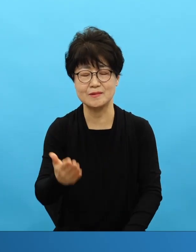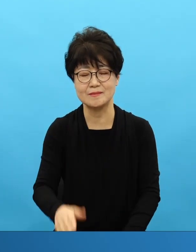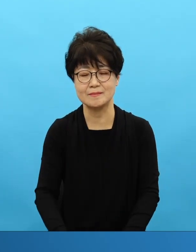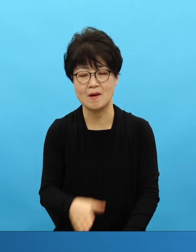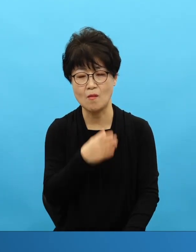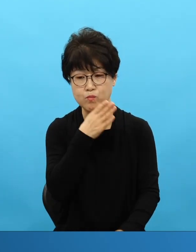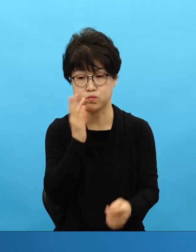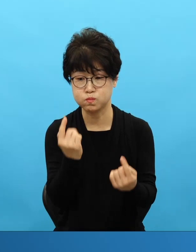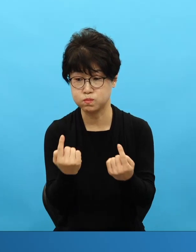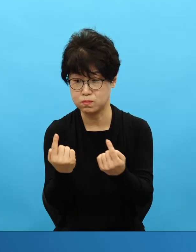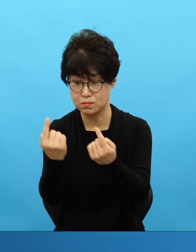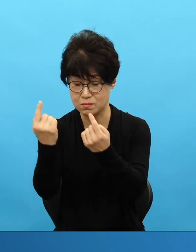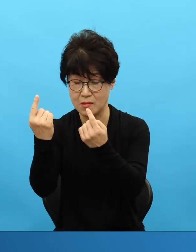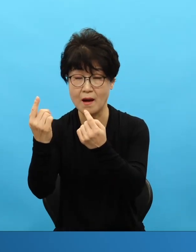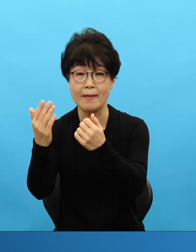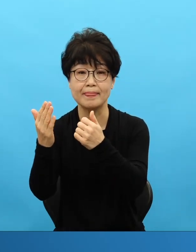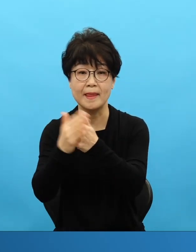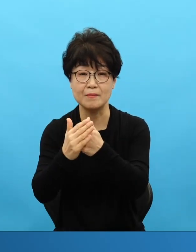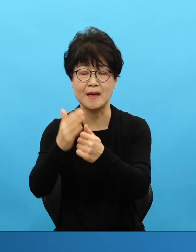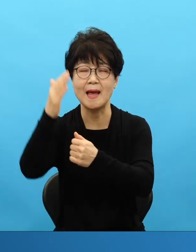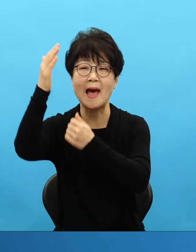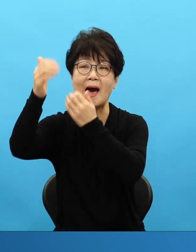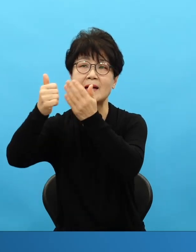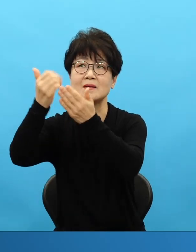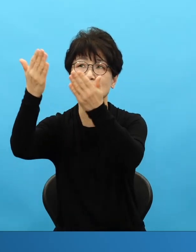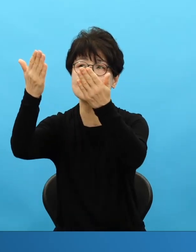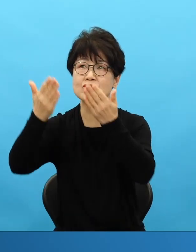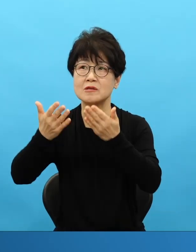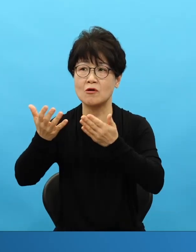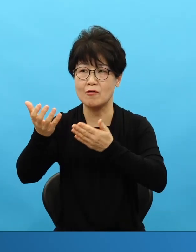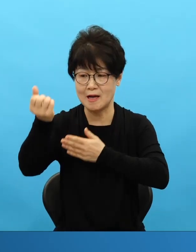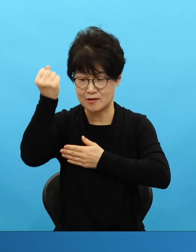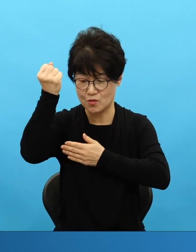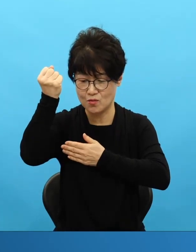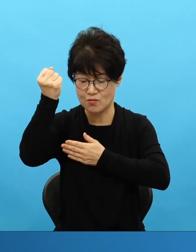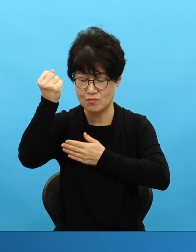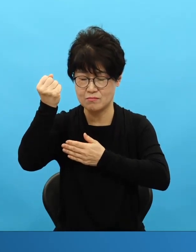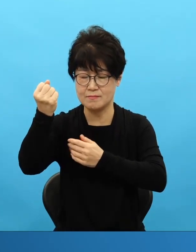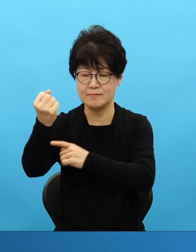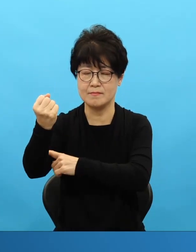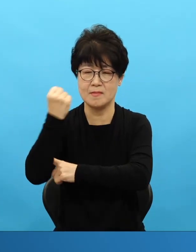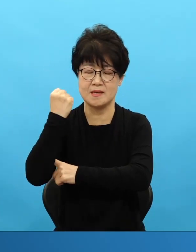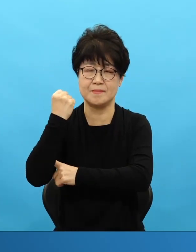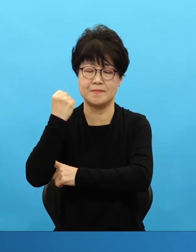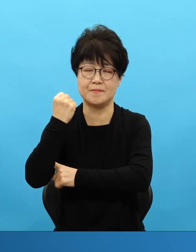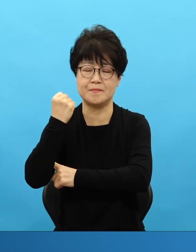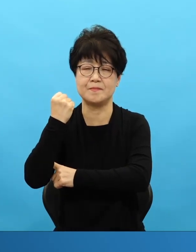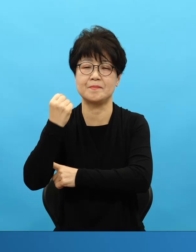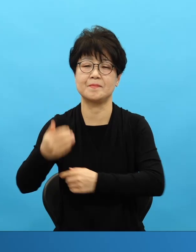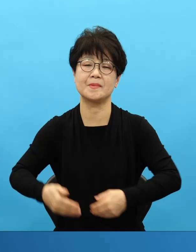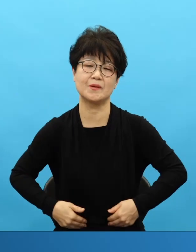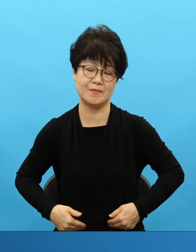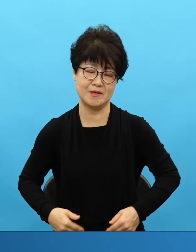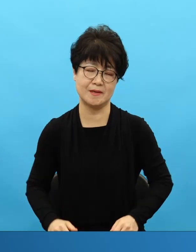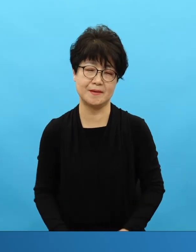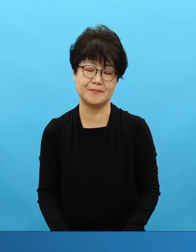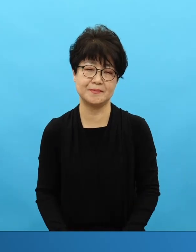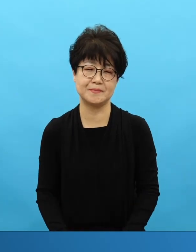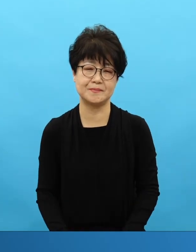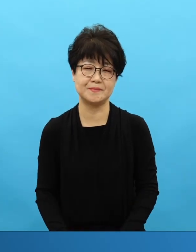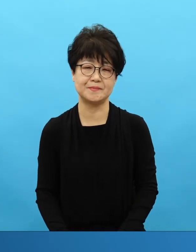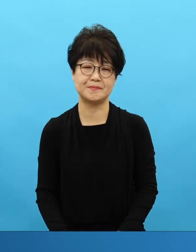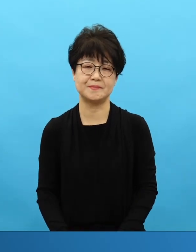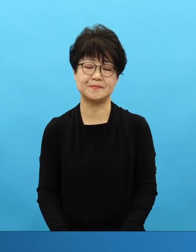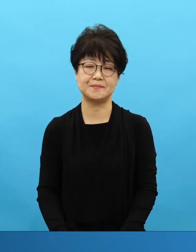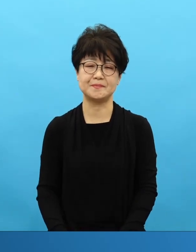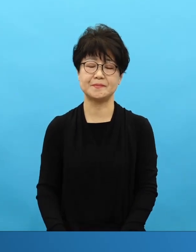다른 거 필요 없습니다. 이걸 하나님 주시는 걸로 힘 얻어야 되는 것입니다. Elders, encouragers, you're getting older. You don't need anything else. You need to live with the power that God